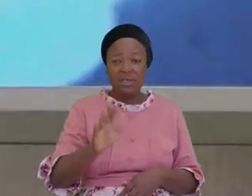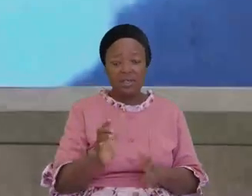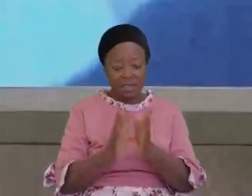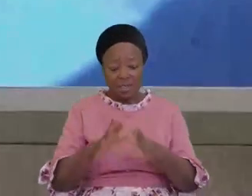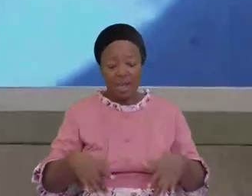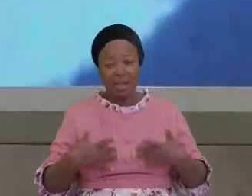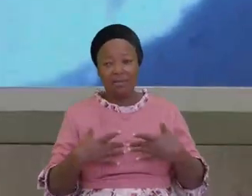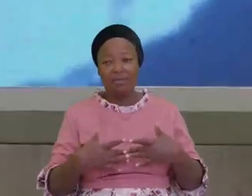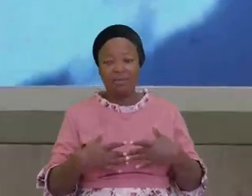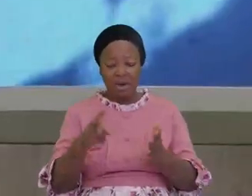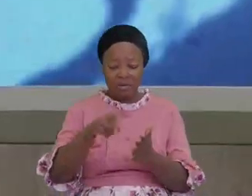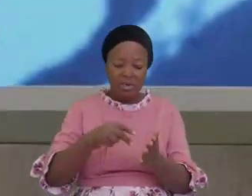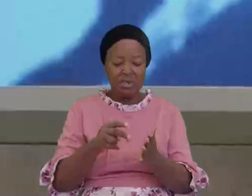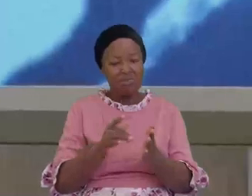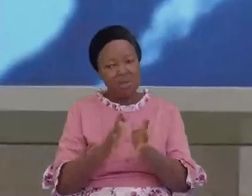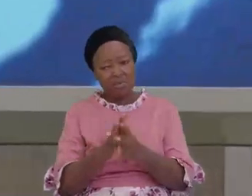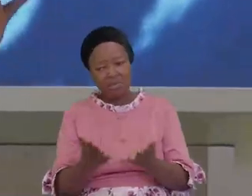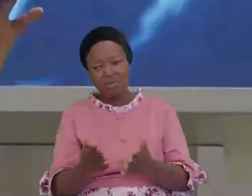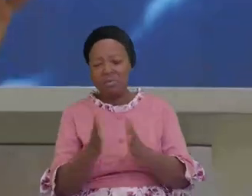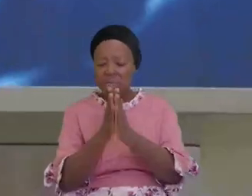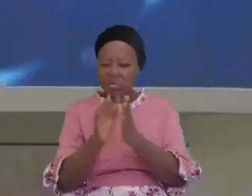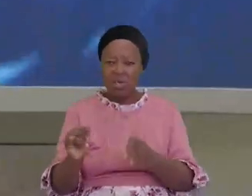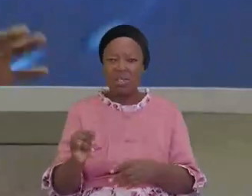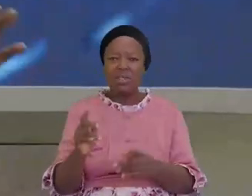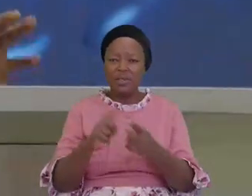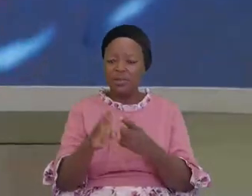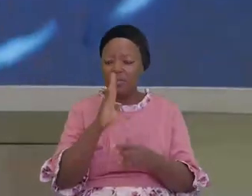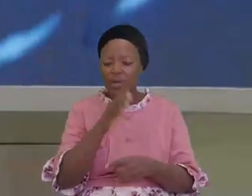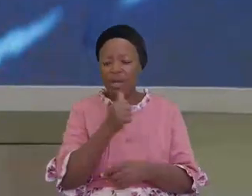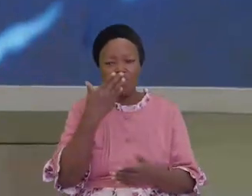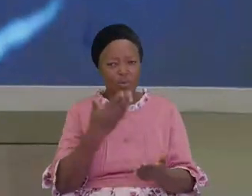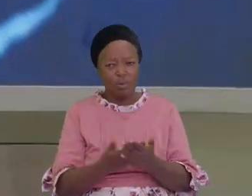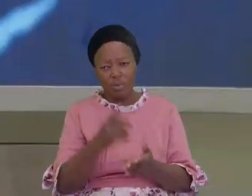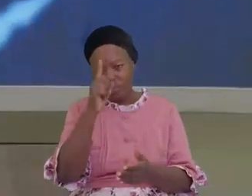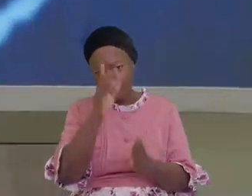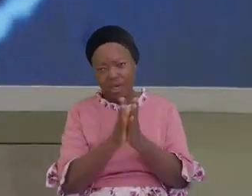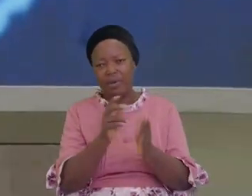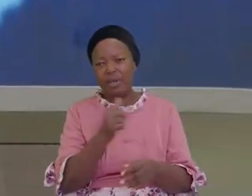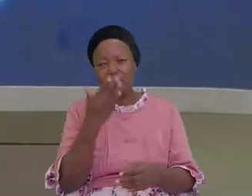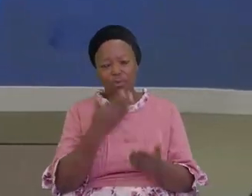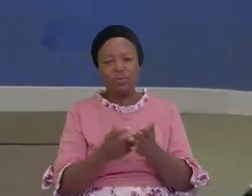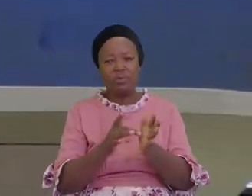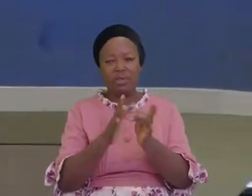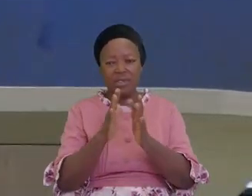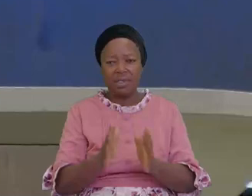Bible et à prier. Et à être un bon croyant, un bon chrétien.